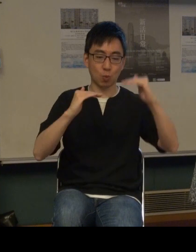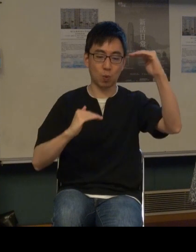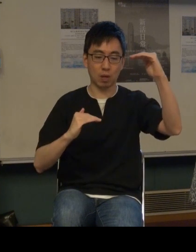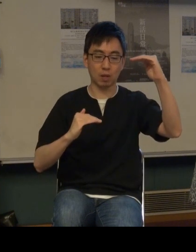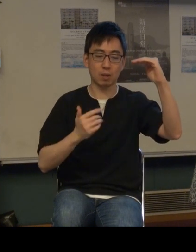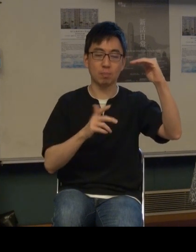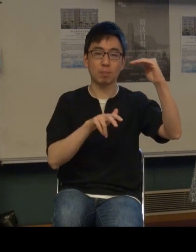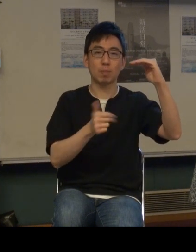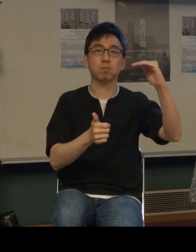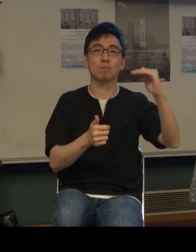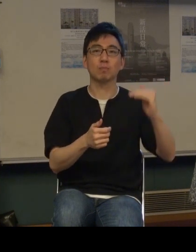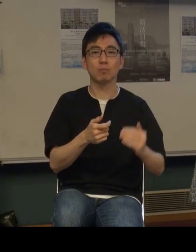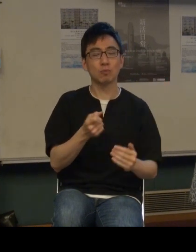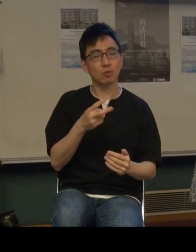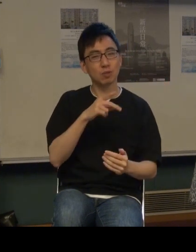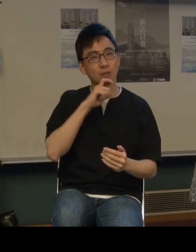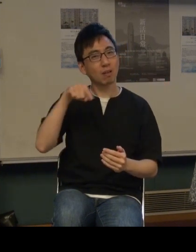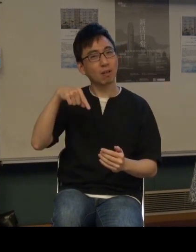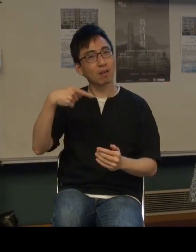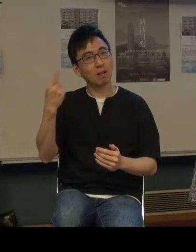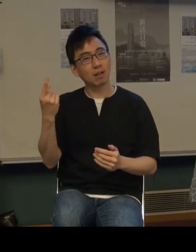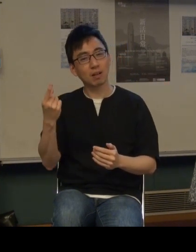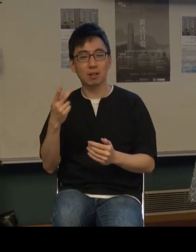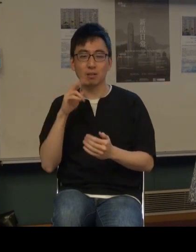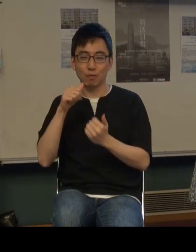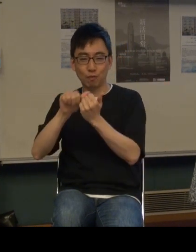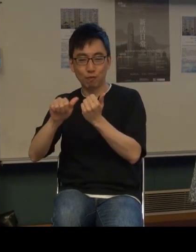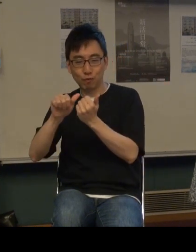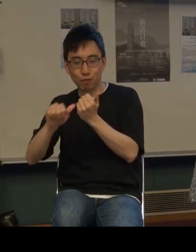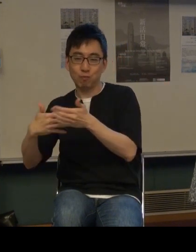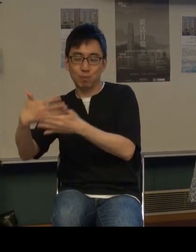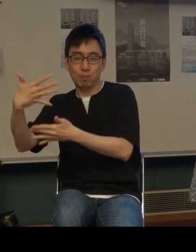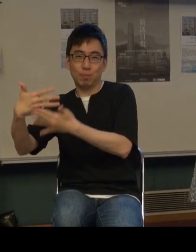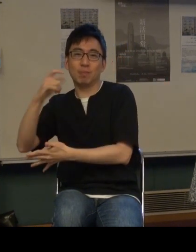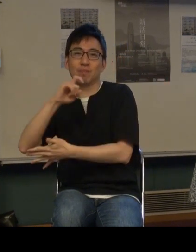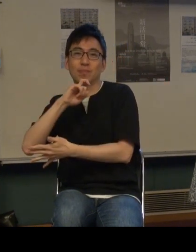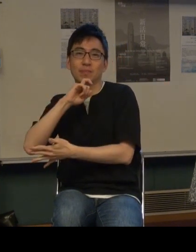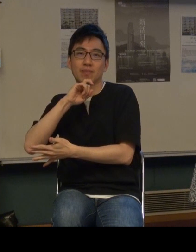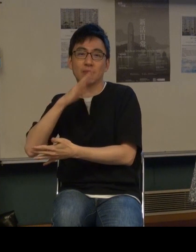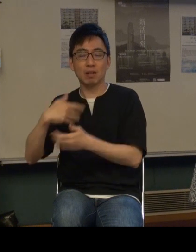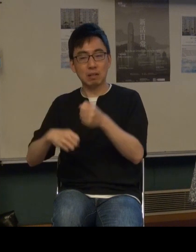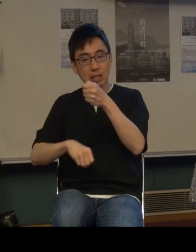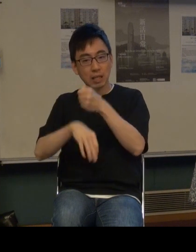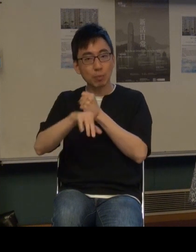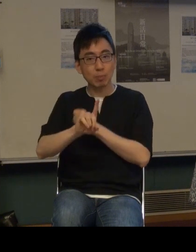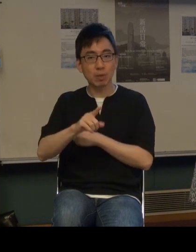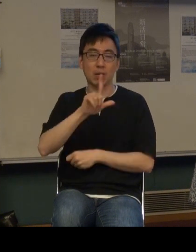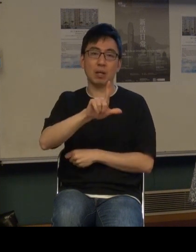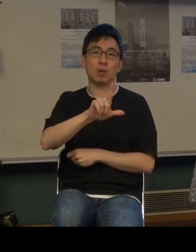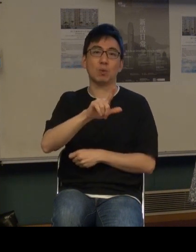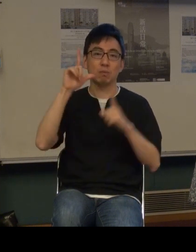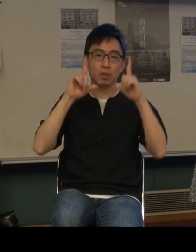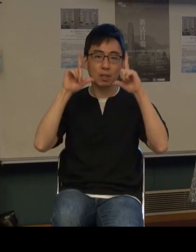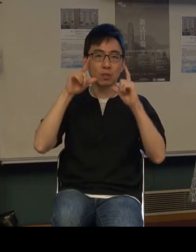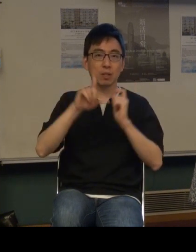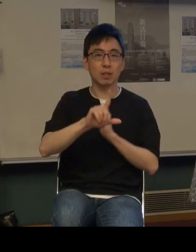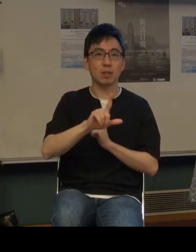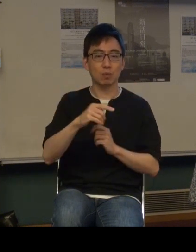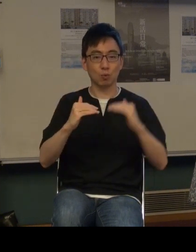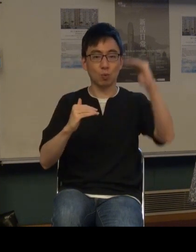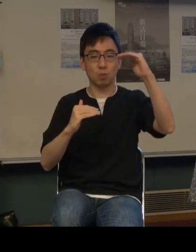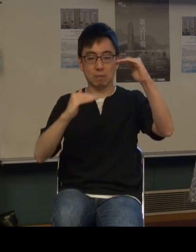低，當然它也有其他那些、附帶 的建築物在這裡，基本上它就是一個、L 型一個